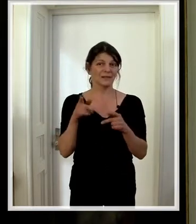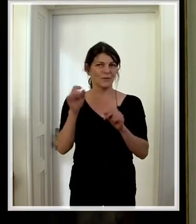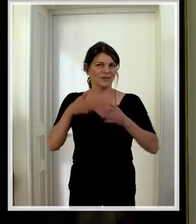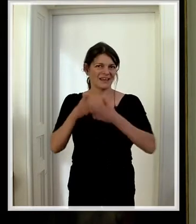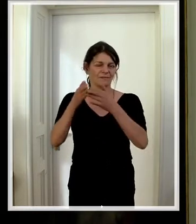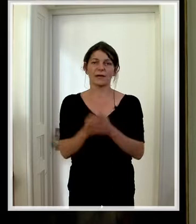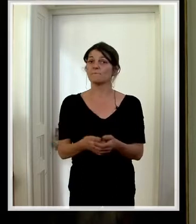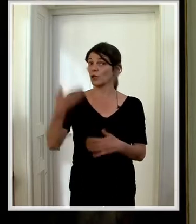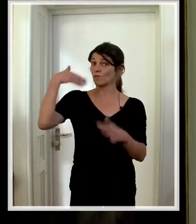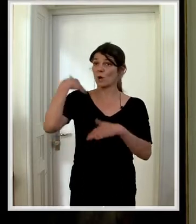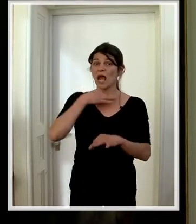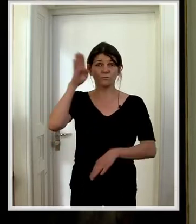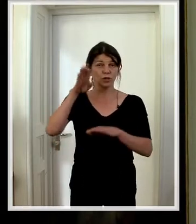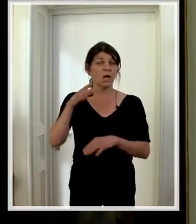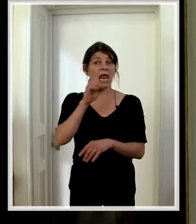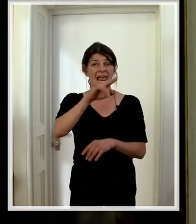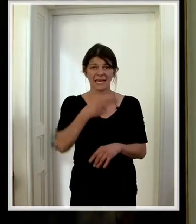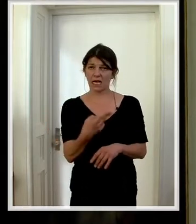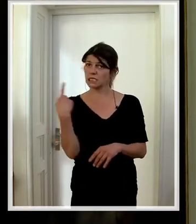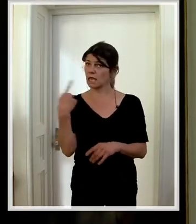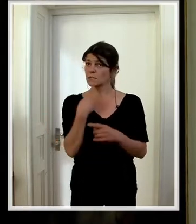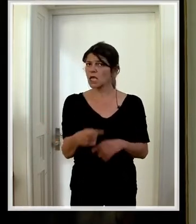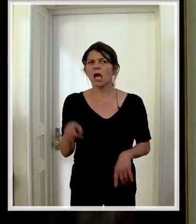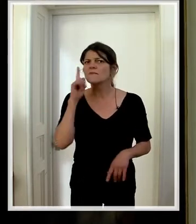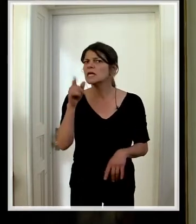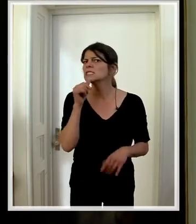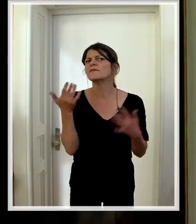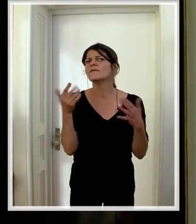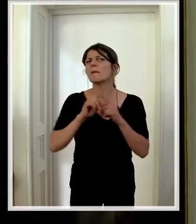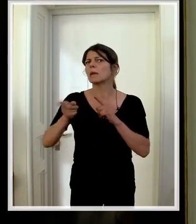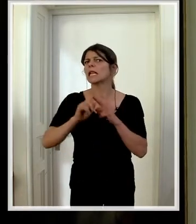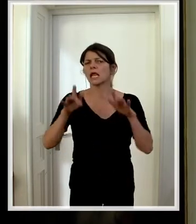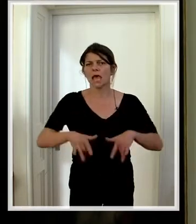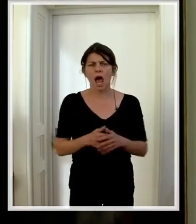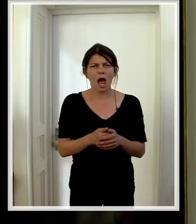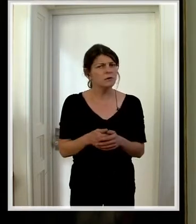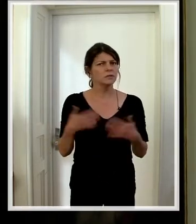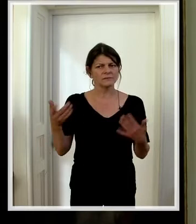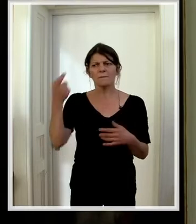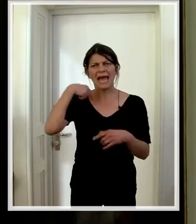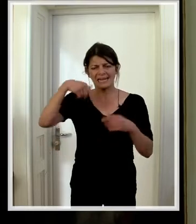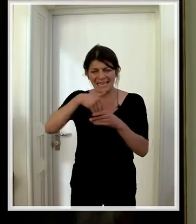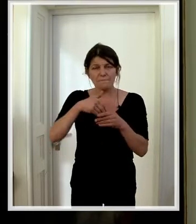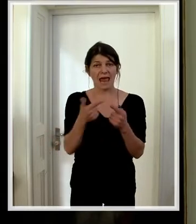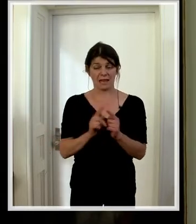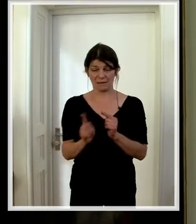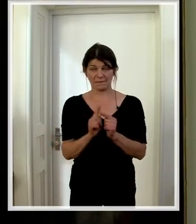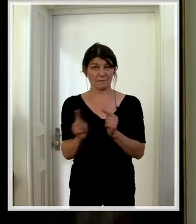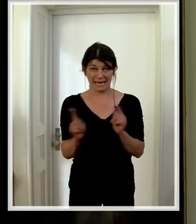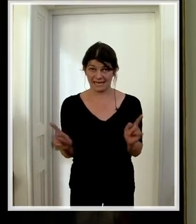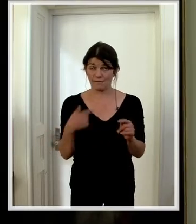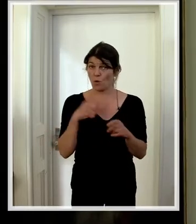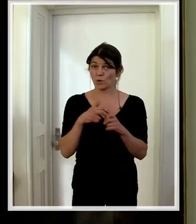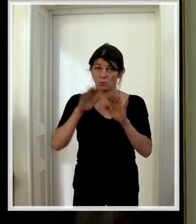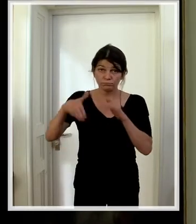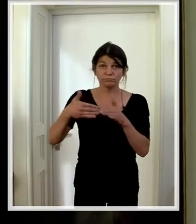einem früheren Votum hat der Erich auch noch gesagt, ja, wir wissen ja gar nicht, wie viele Pendler das wir haben. Er hat auch nicht gemeint, wie viele das im Land hinpendeln. Und ich möchte dazu einfach